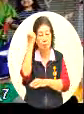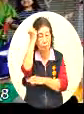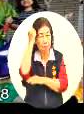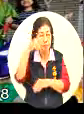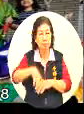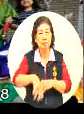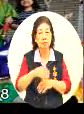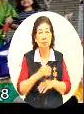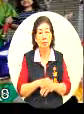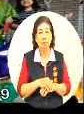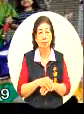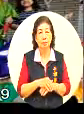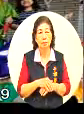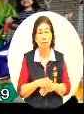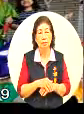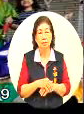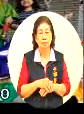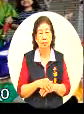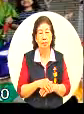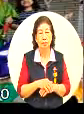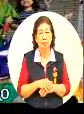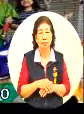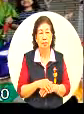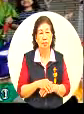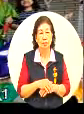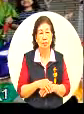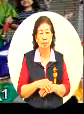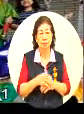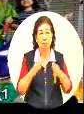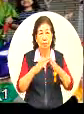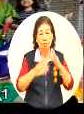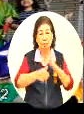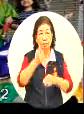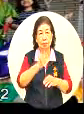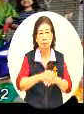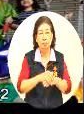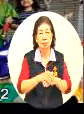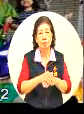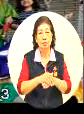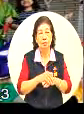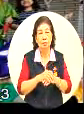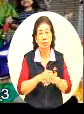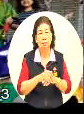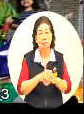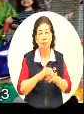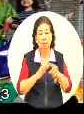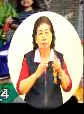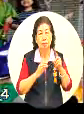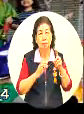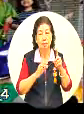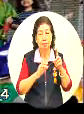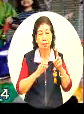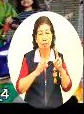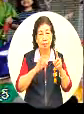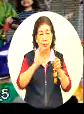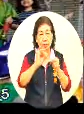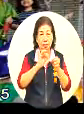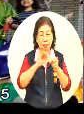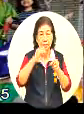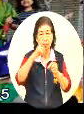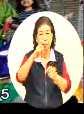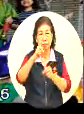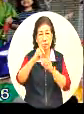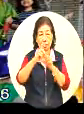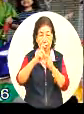但恭喜，自从南市长在100年10月份哦。原先我们在我们凤山